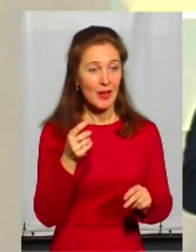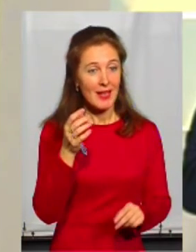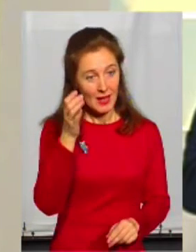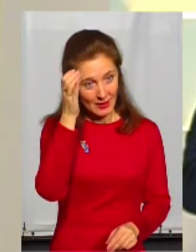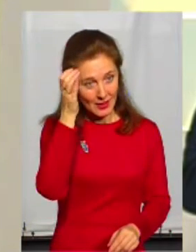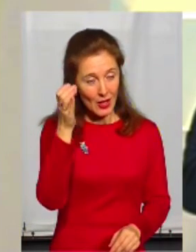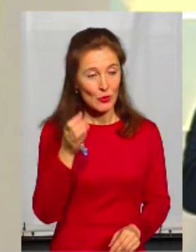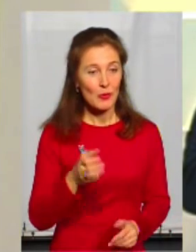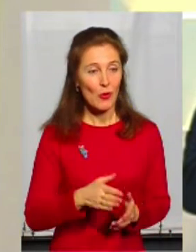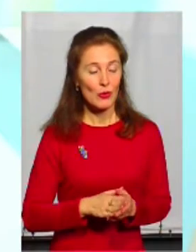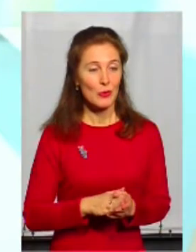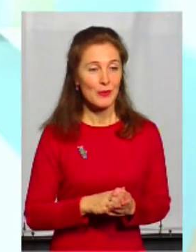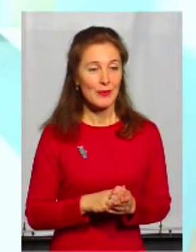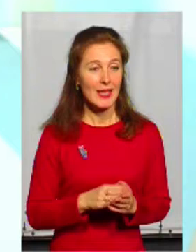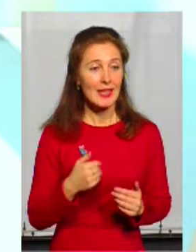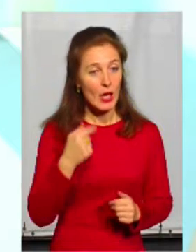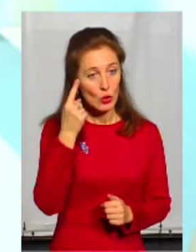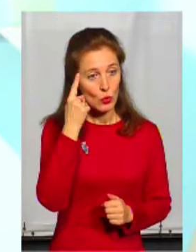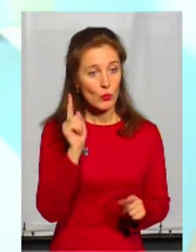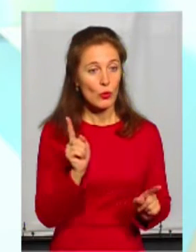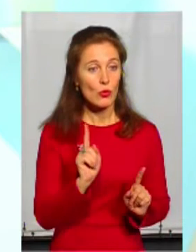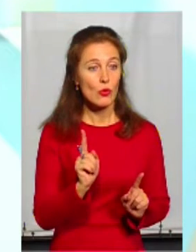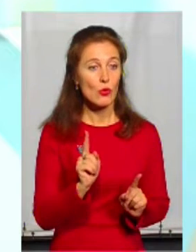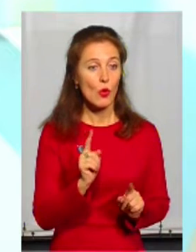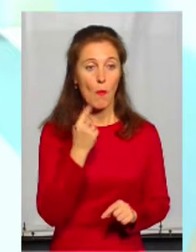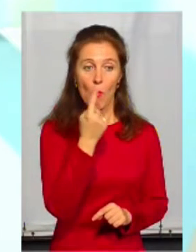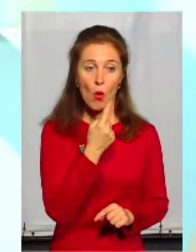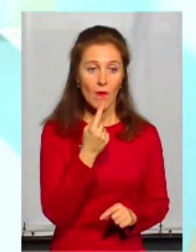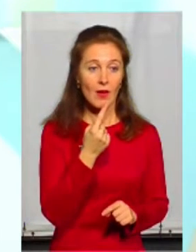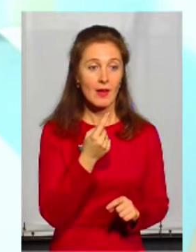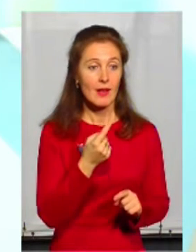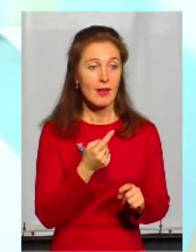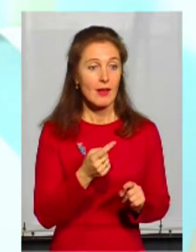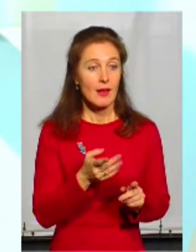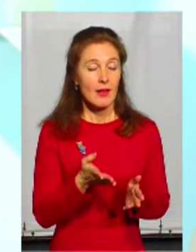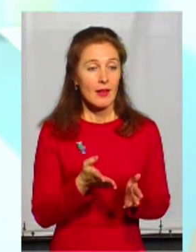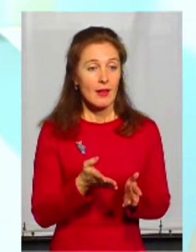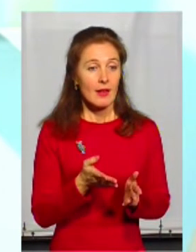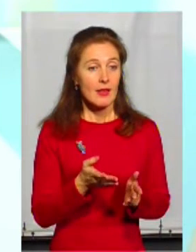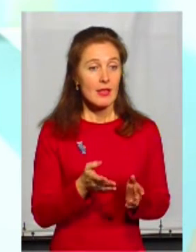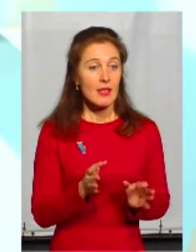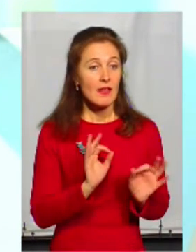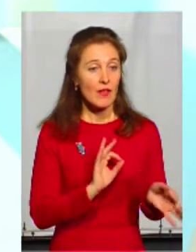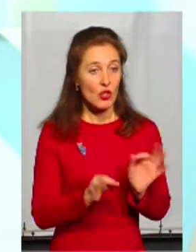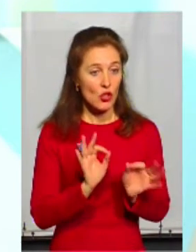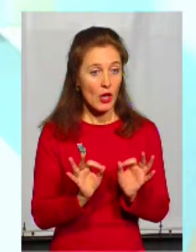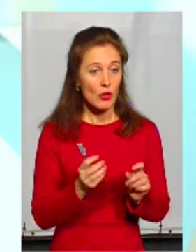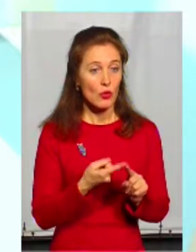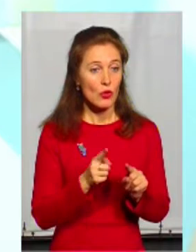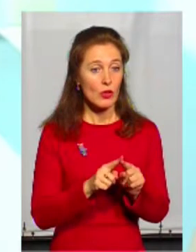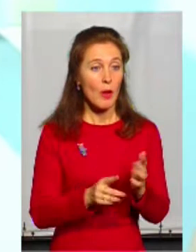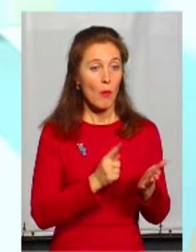просто схильна думати про те, що мова – явище надзвичайно містке. І, звичайно, що там мають бути